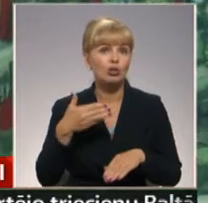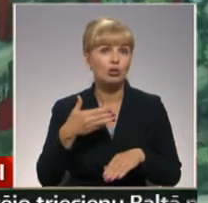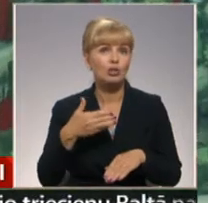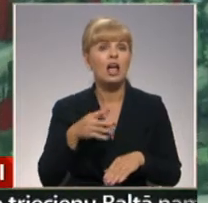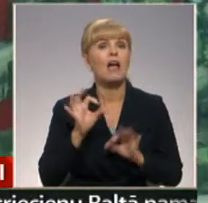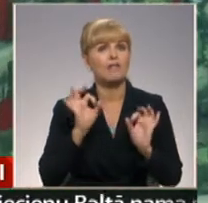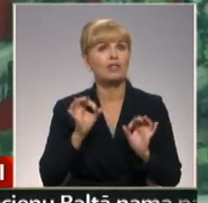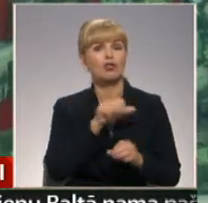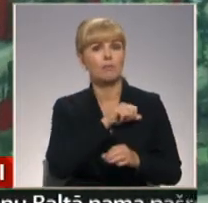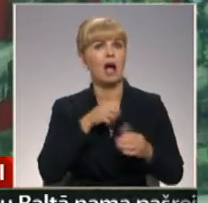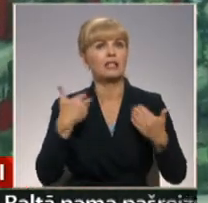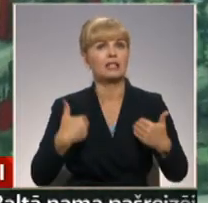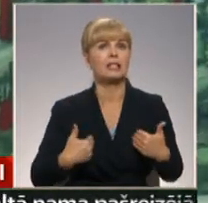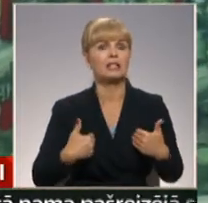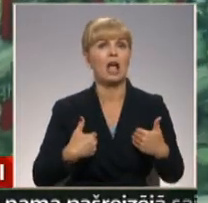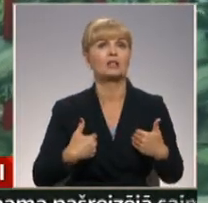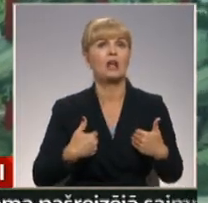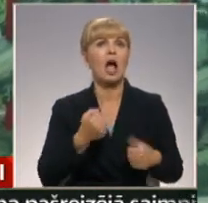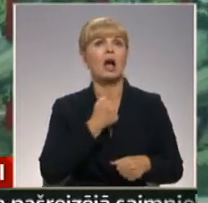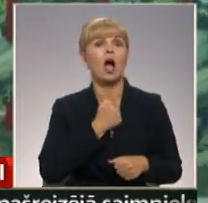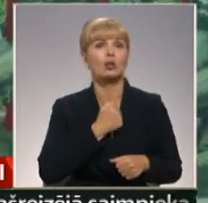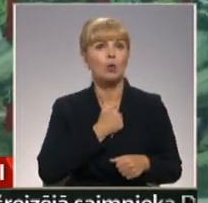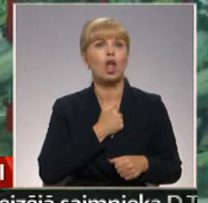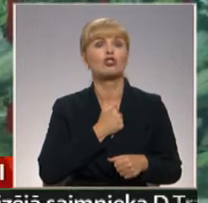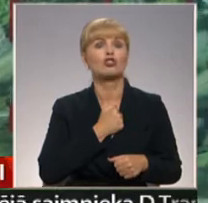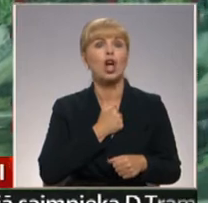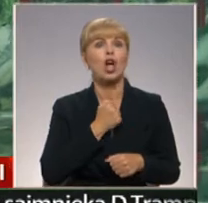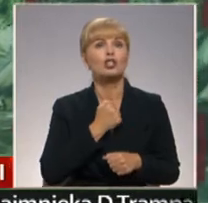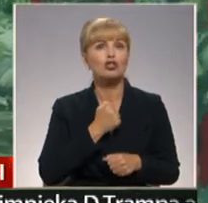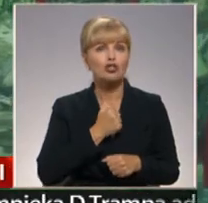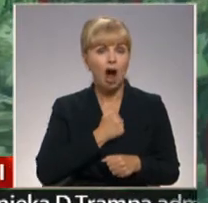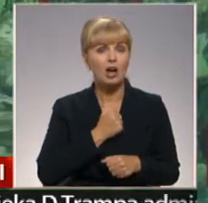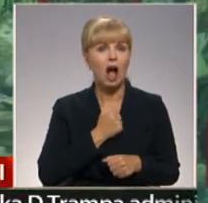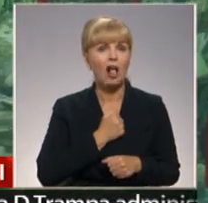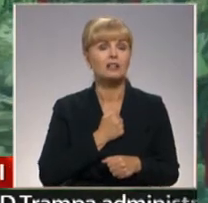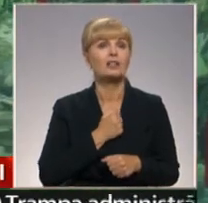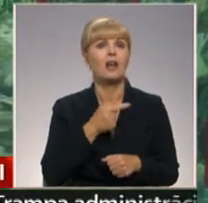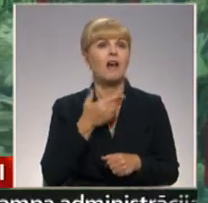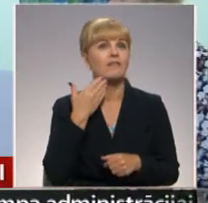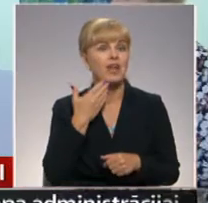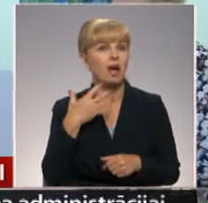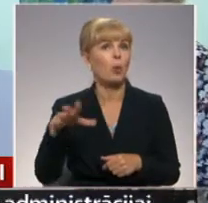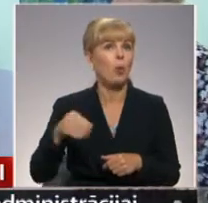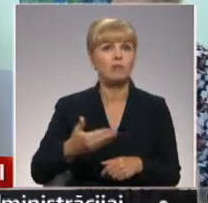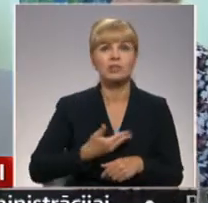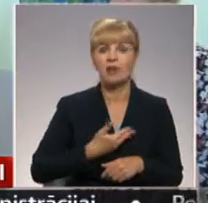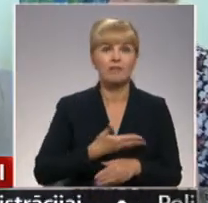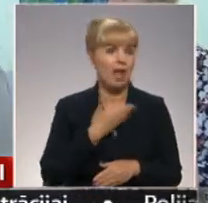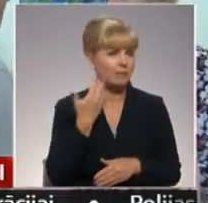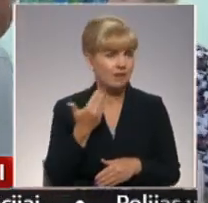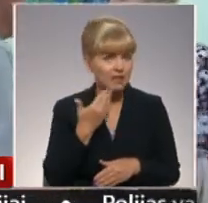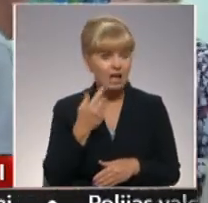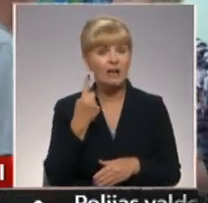katolis un arī īstens čangals. Viegli sadzīvot ar viņu nebija. Viņš ir viens